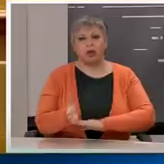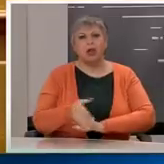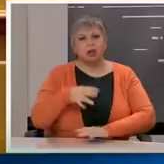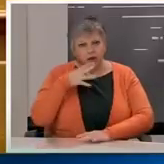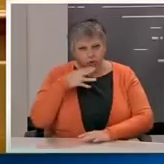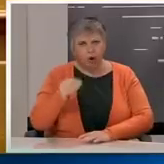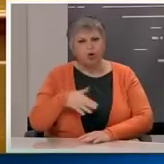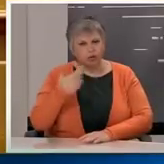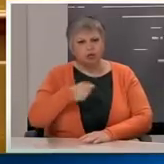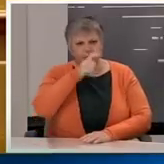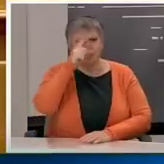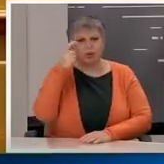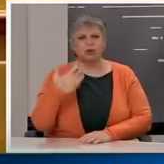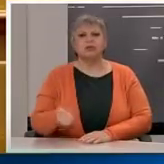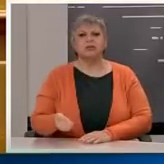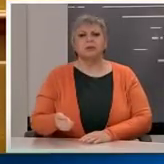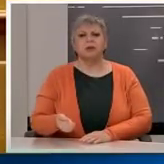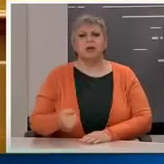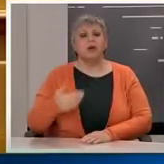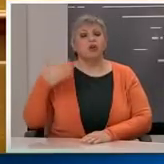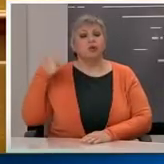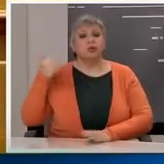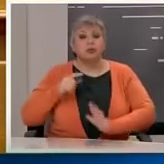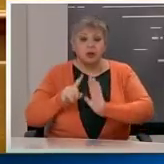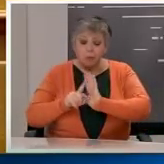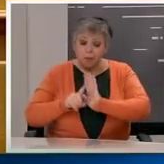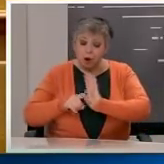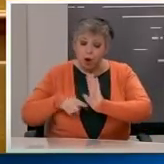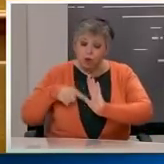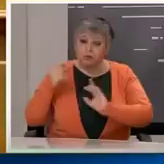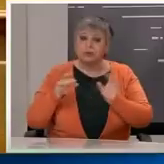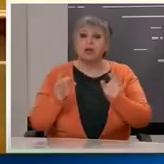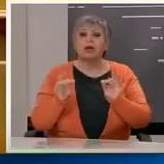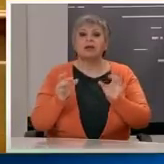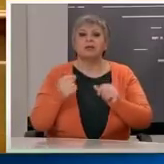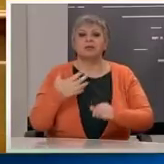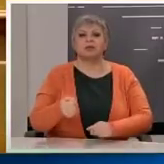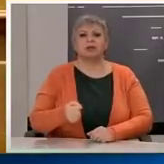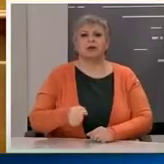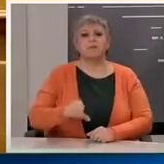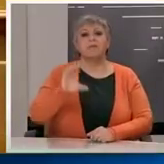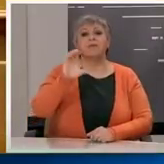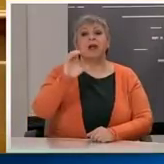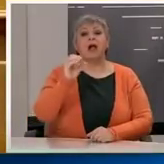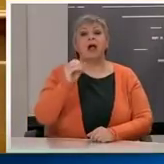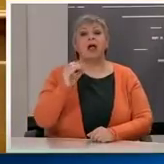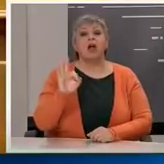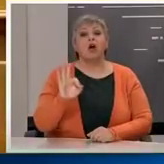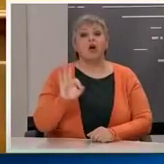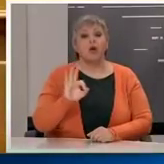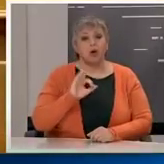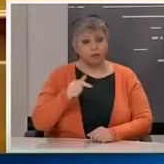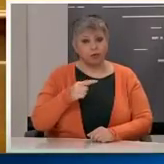φορά, αγαπητοί συνάδελφοι, είχε ψηφιστεί η ρύθμιση που έπρεπε ο ΕΟΦ να πάρει όχι μόνο τις τρεις χαμηλότερες τιμές